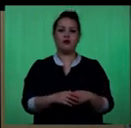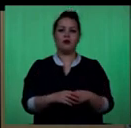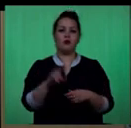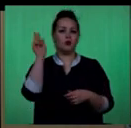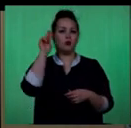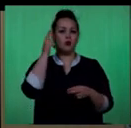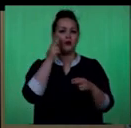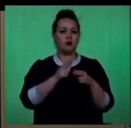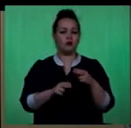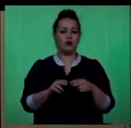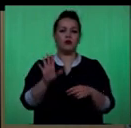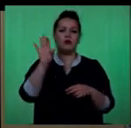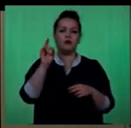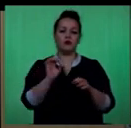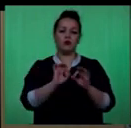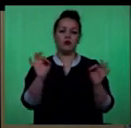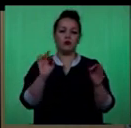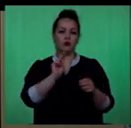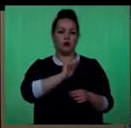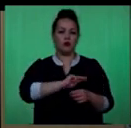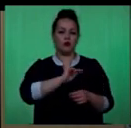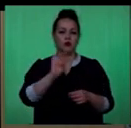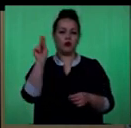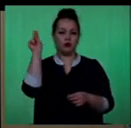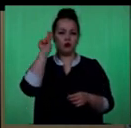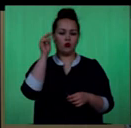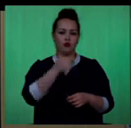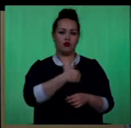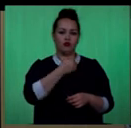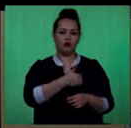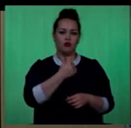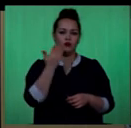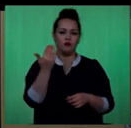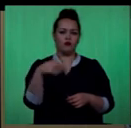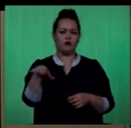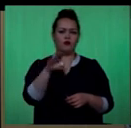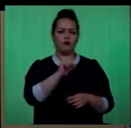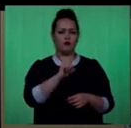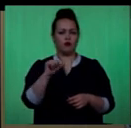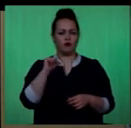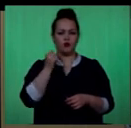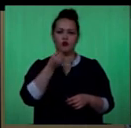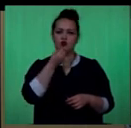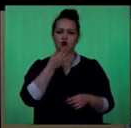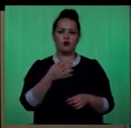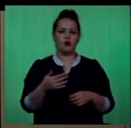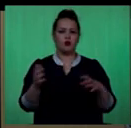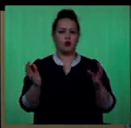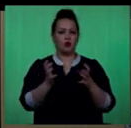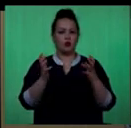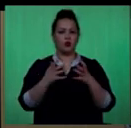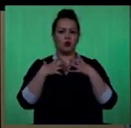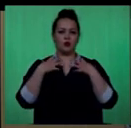вы прекрасно работали на уроке я желаю вам всего самого хорошего берегите